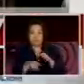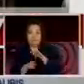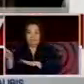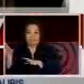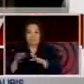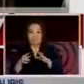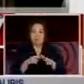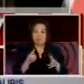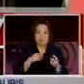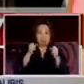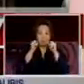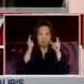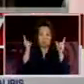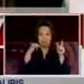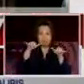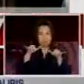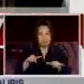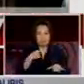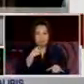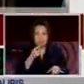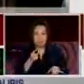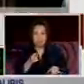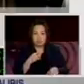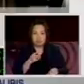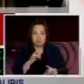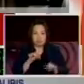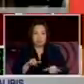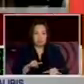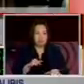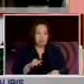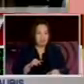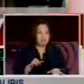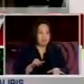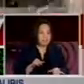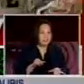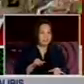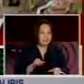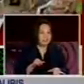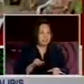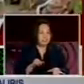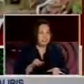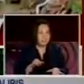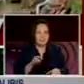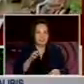I vote not guilty? Honorable Senator Judge Drilon.